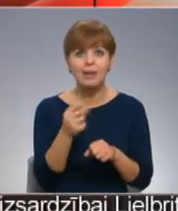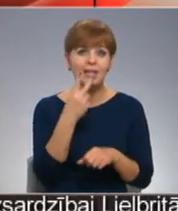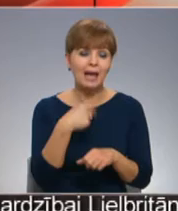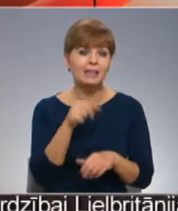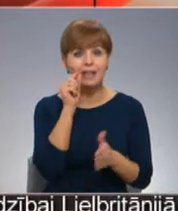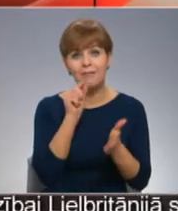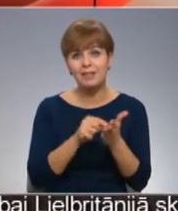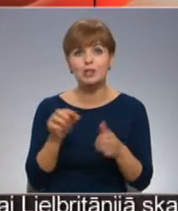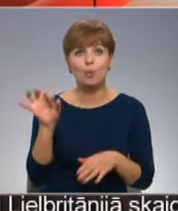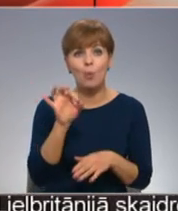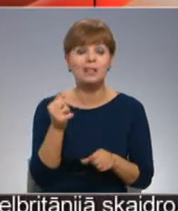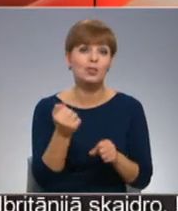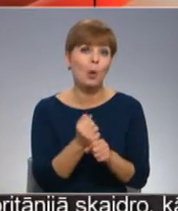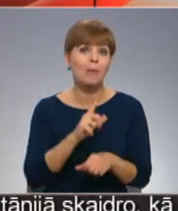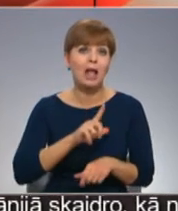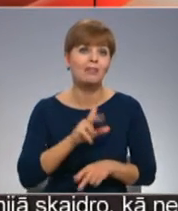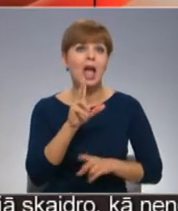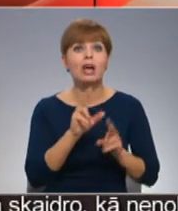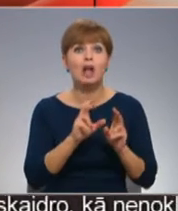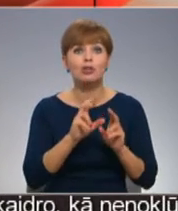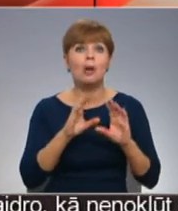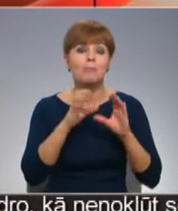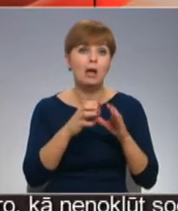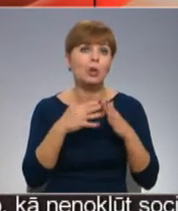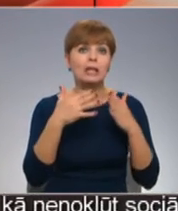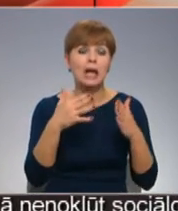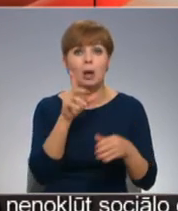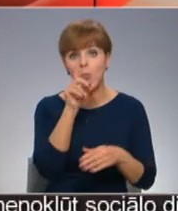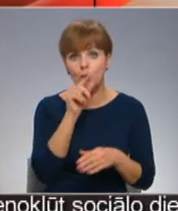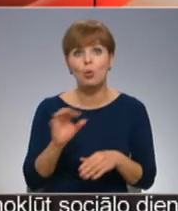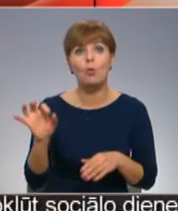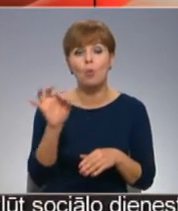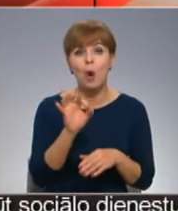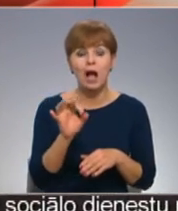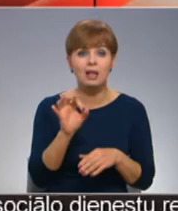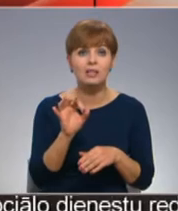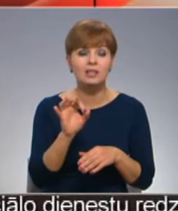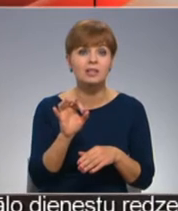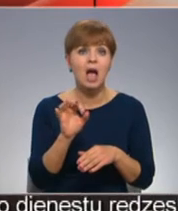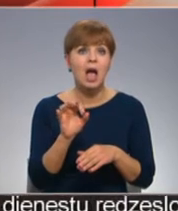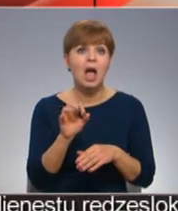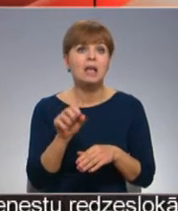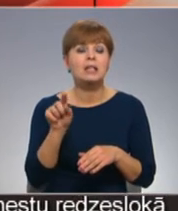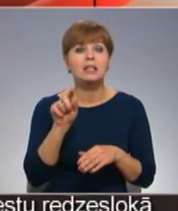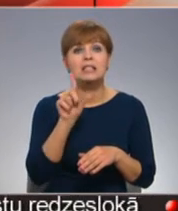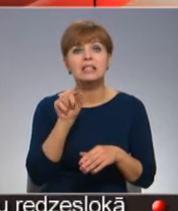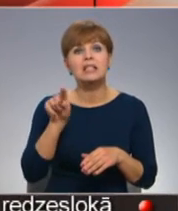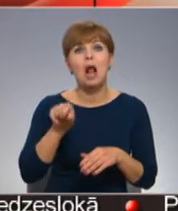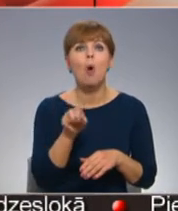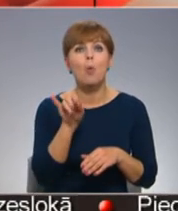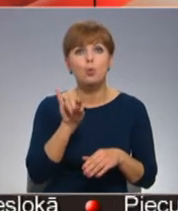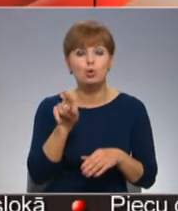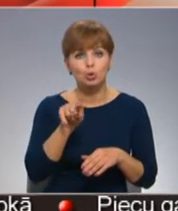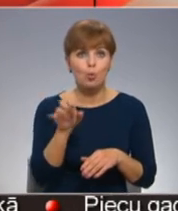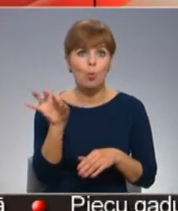pasaulē lielākās putnu olas strausolas. Viena no šādām vietām ir Kuldīgas novads Nēpeles pagasta Nornieki. Ar šo Latvijā neierasto nozari